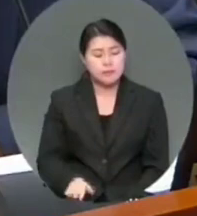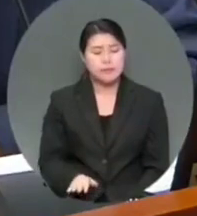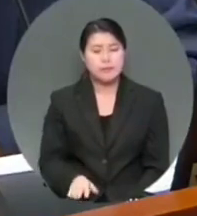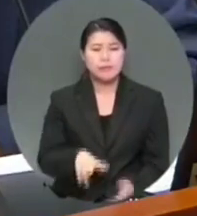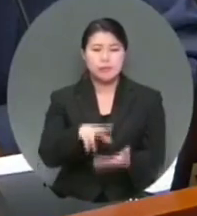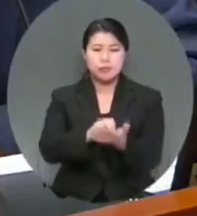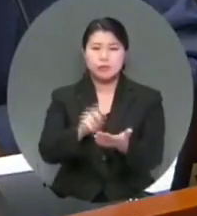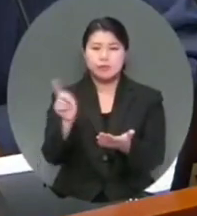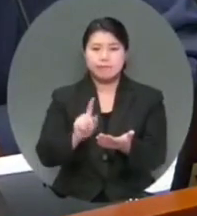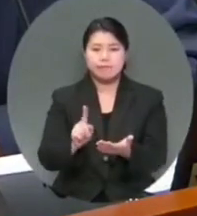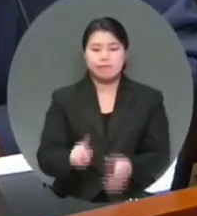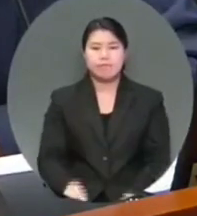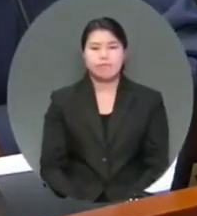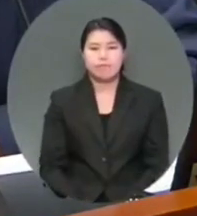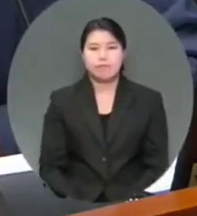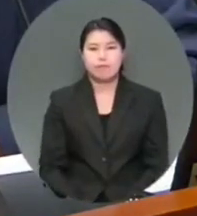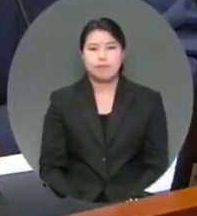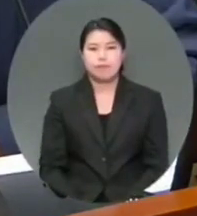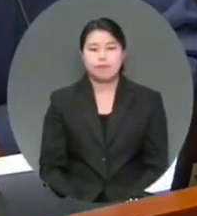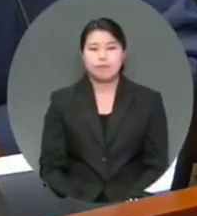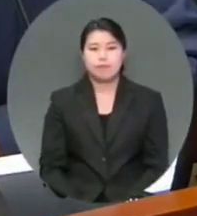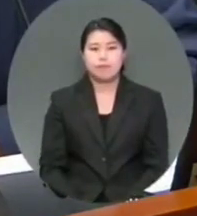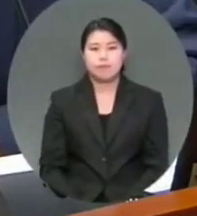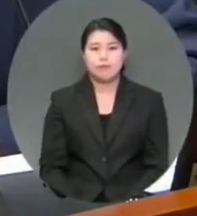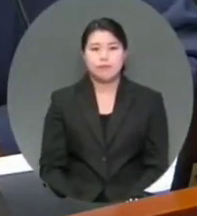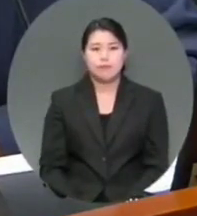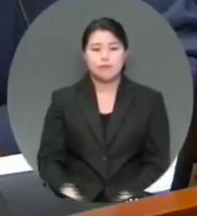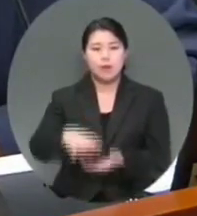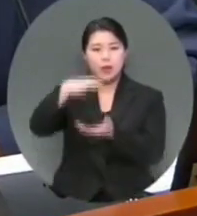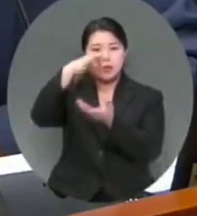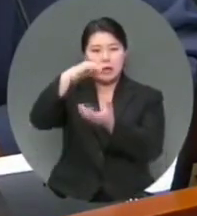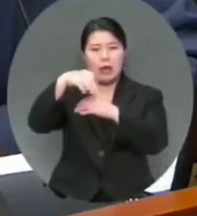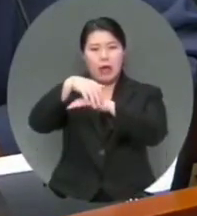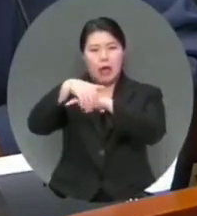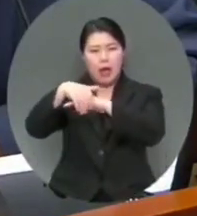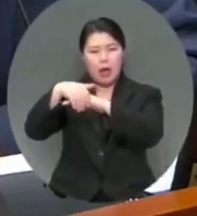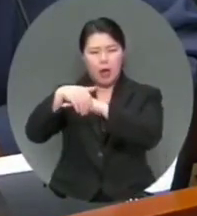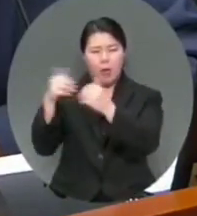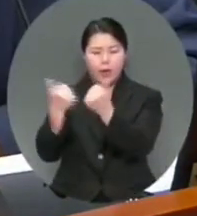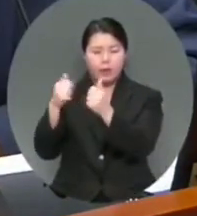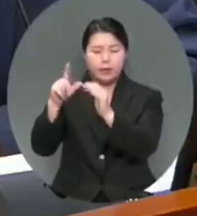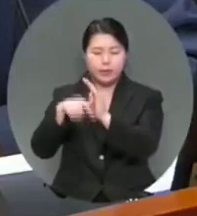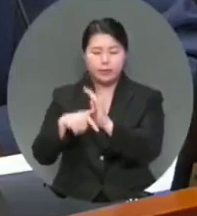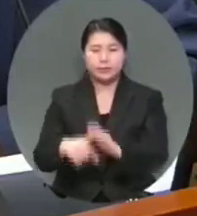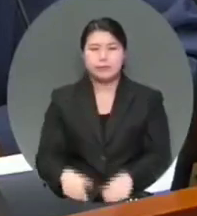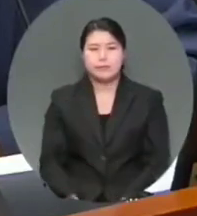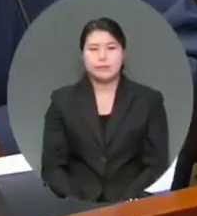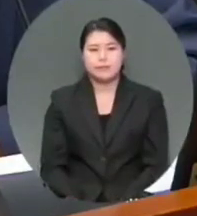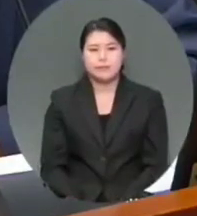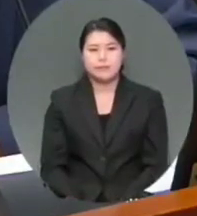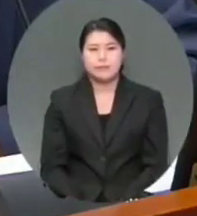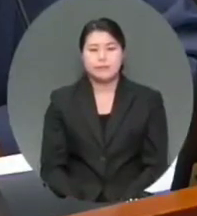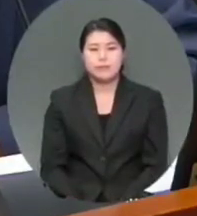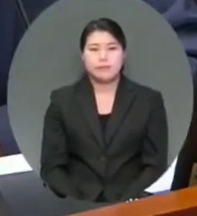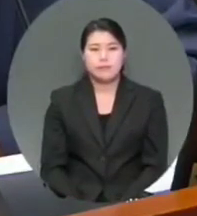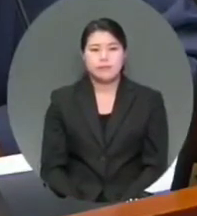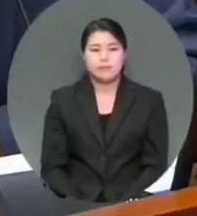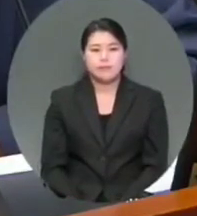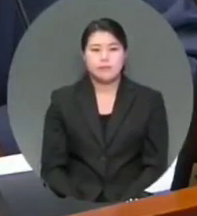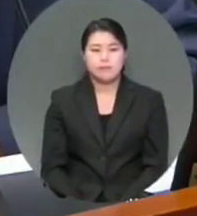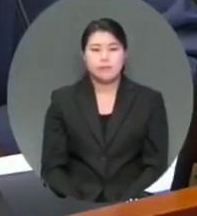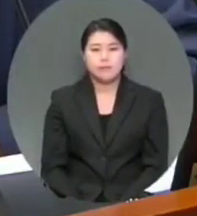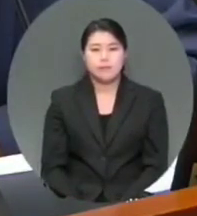뭐냐면 문제는 그 재정 전략 회의를 통해서 그러니까 이게 이제 그 전체적으로